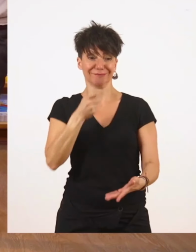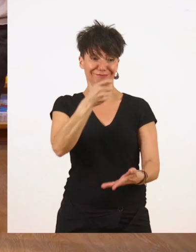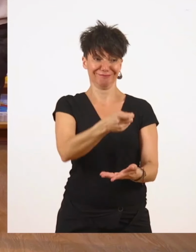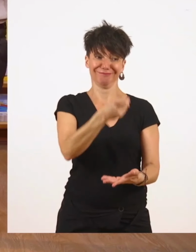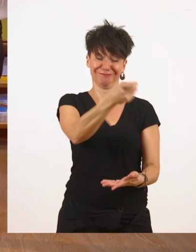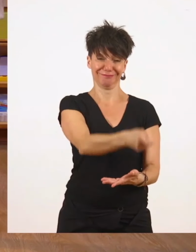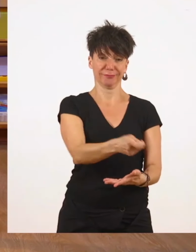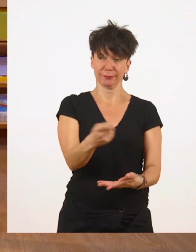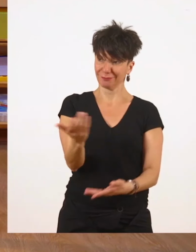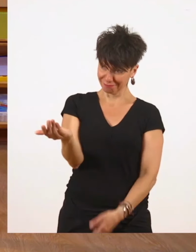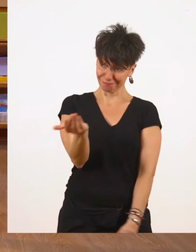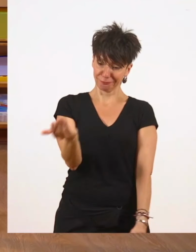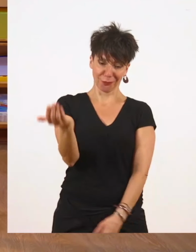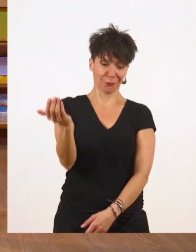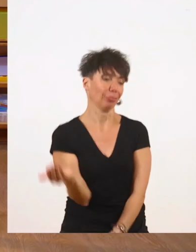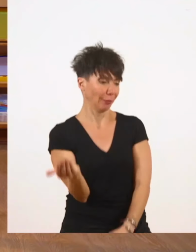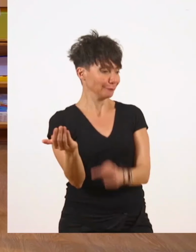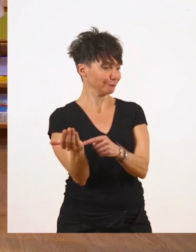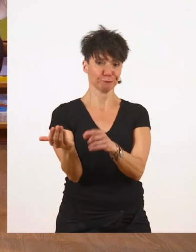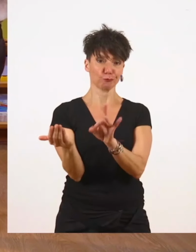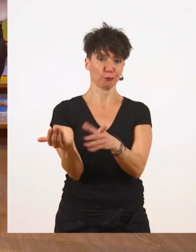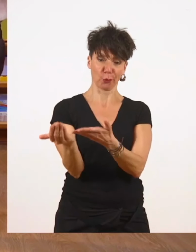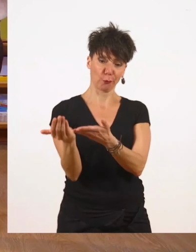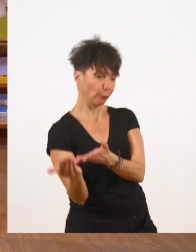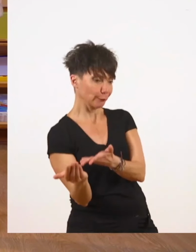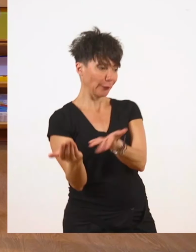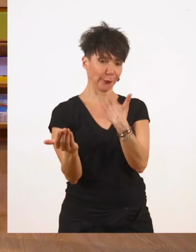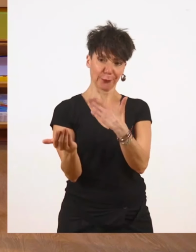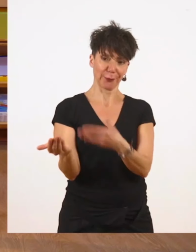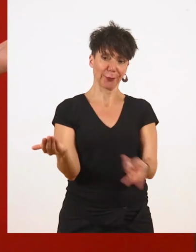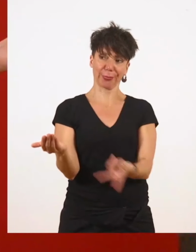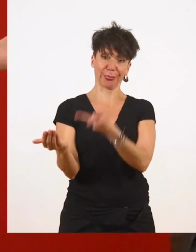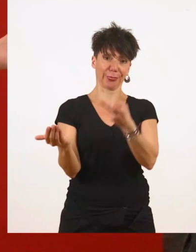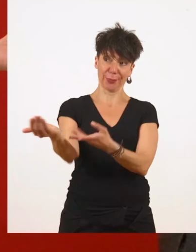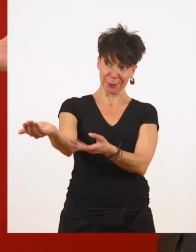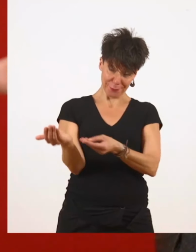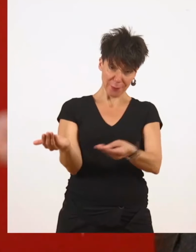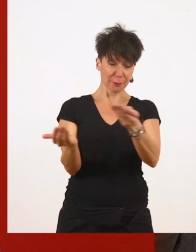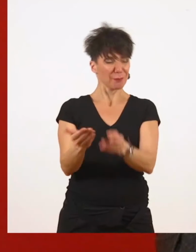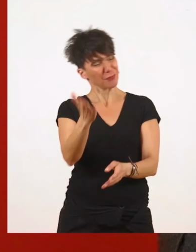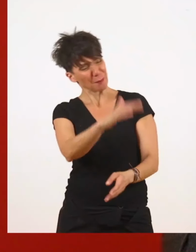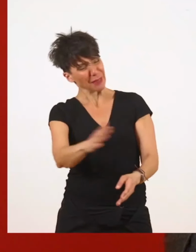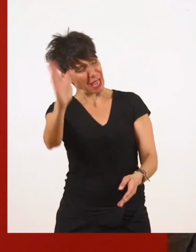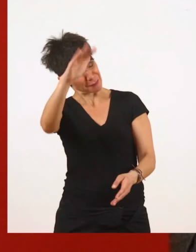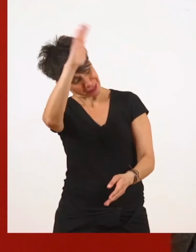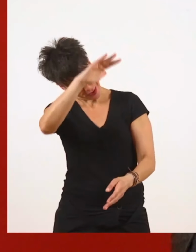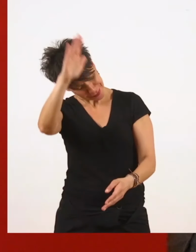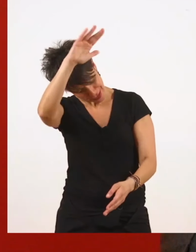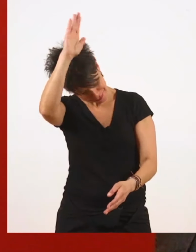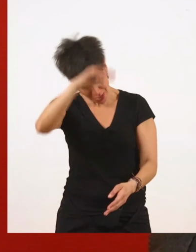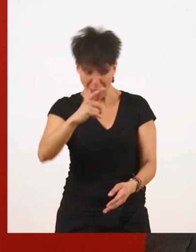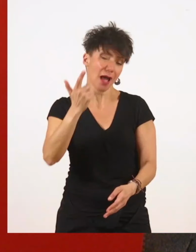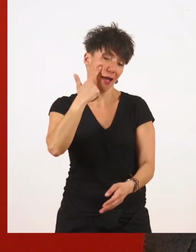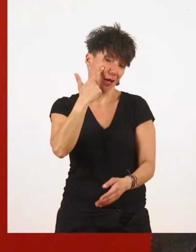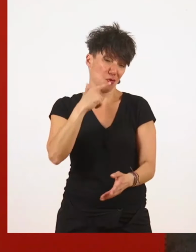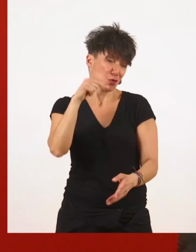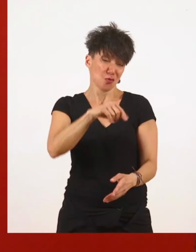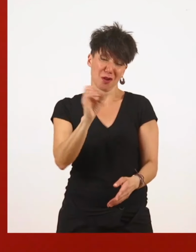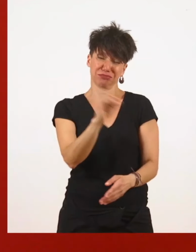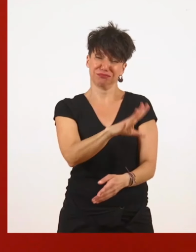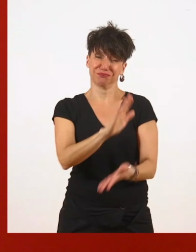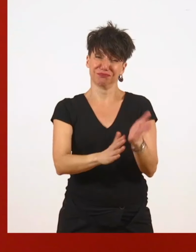Τίποτε παραπάνω, τίποτε παραπάνω. Καλά, πάρα αυτά τώρα και στο επόμενο έργο θα δούμε τι μπορεί να γίνει.